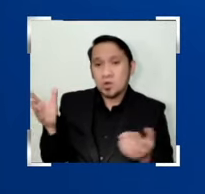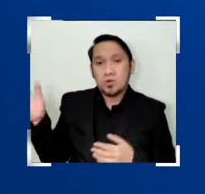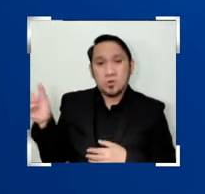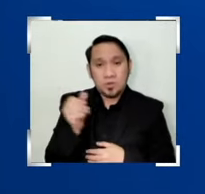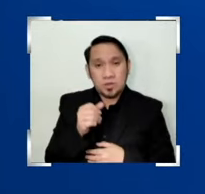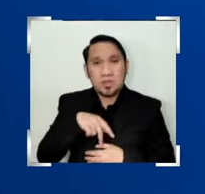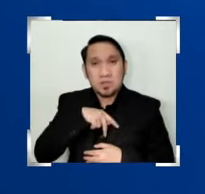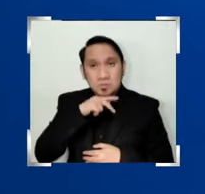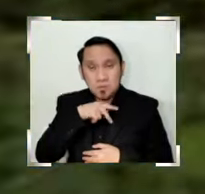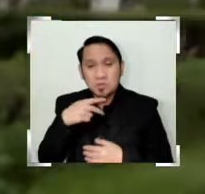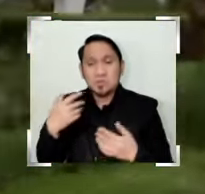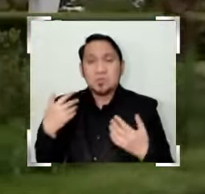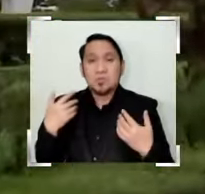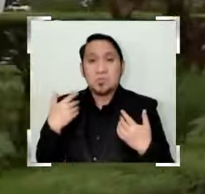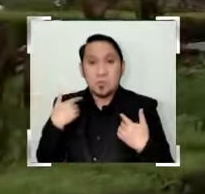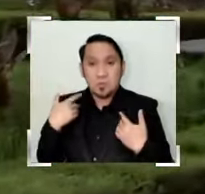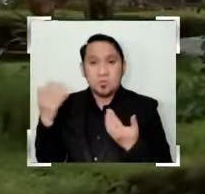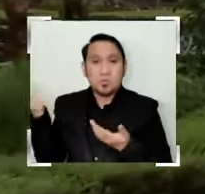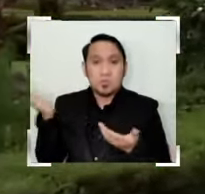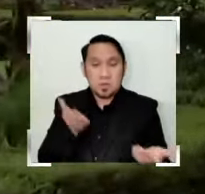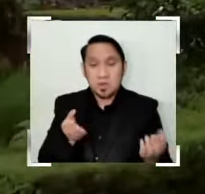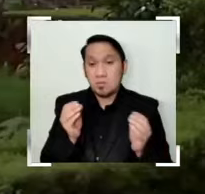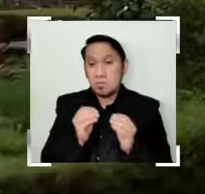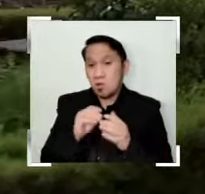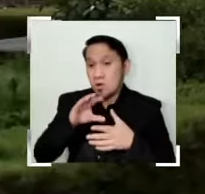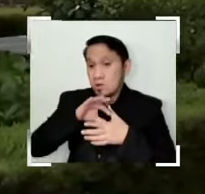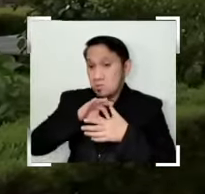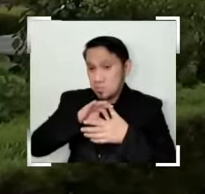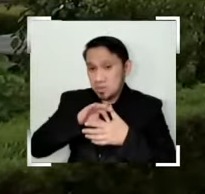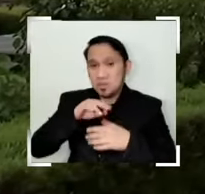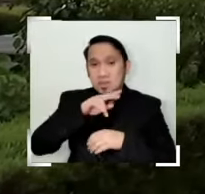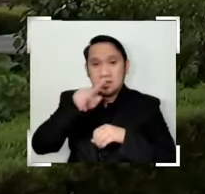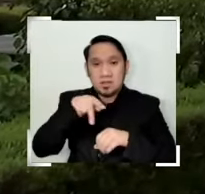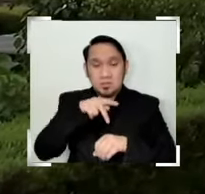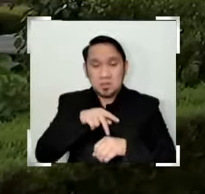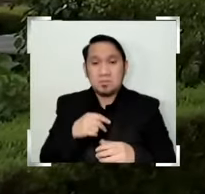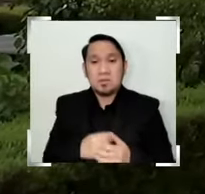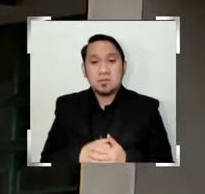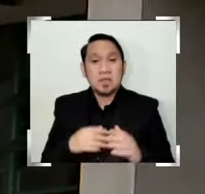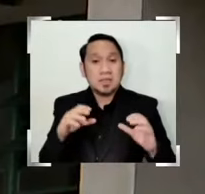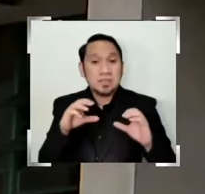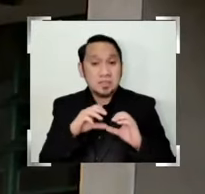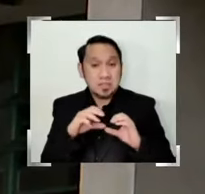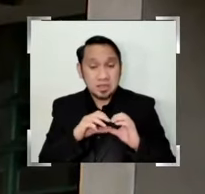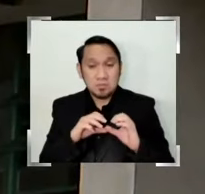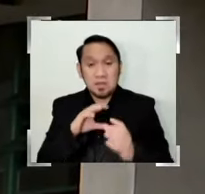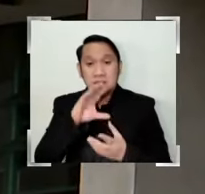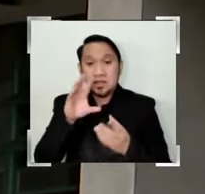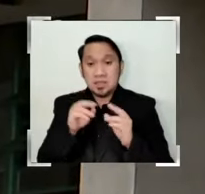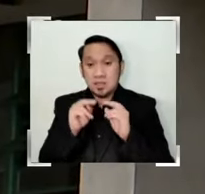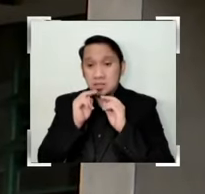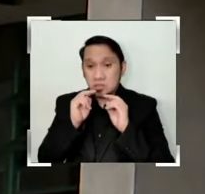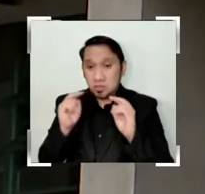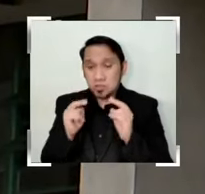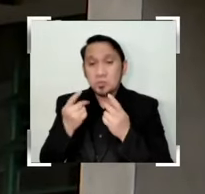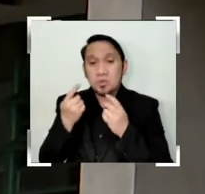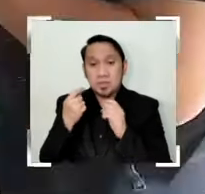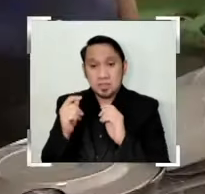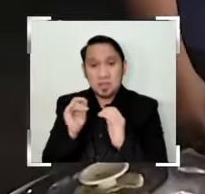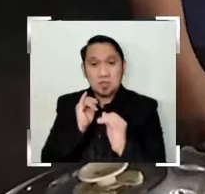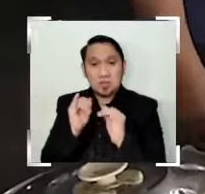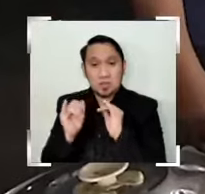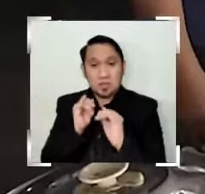meat for the country. Sinusubukan ng GMA Integrated News na makuha ang panig ng Department of Agriculture ukol sa mga mungkahi ng